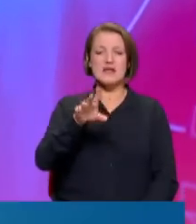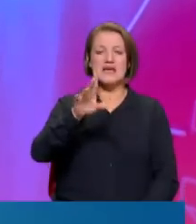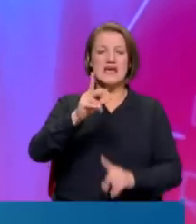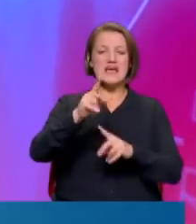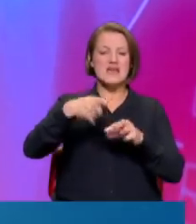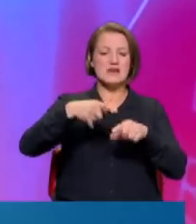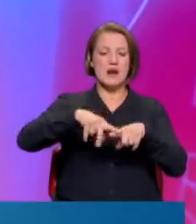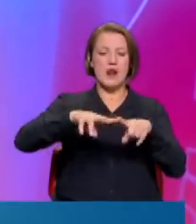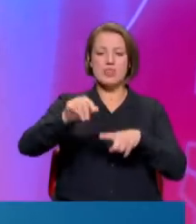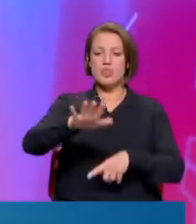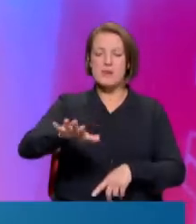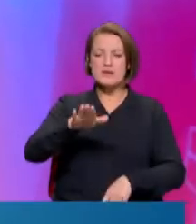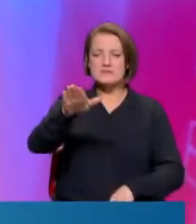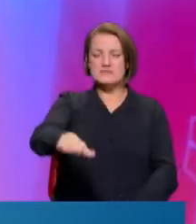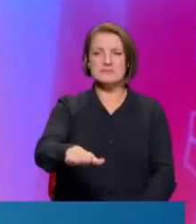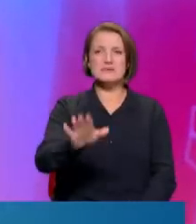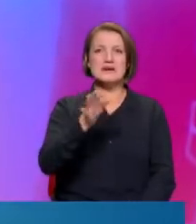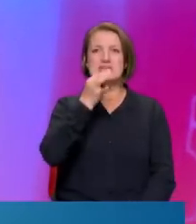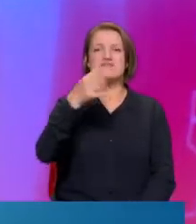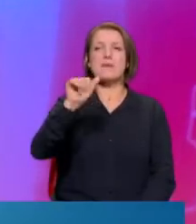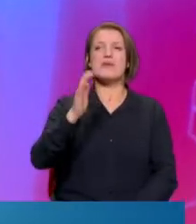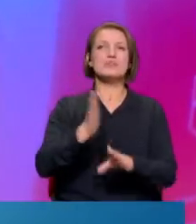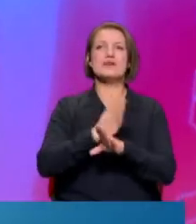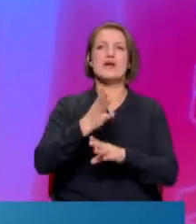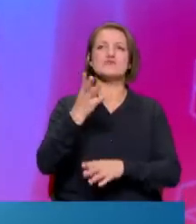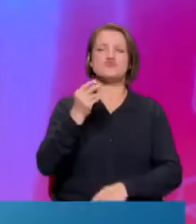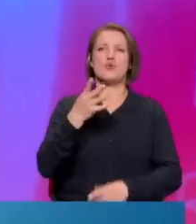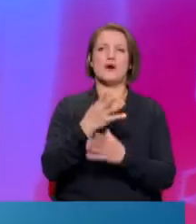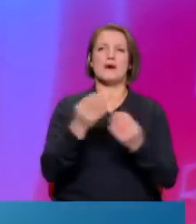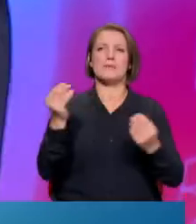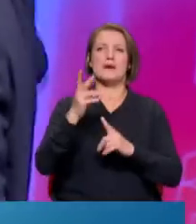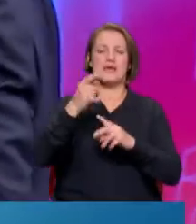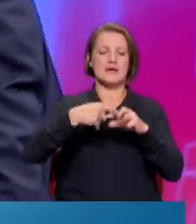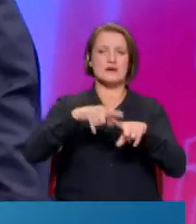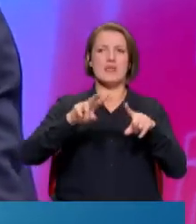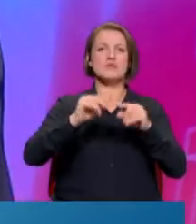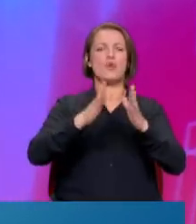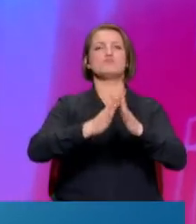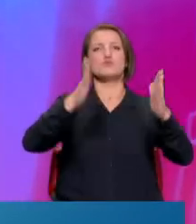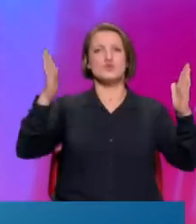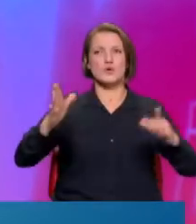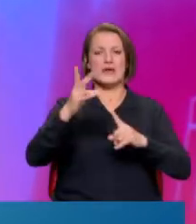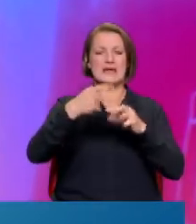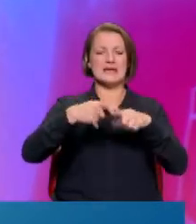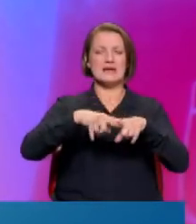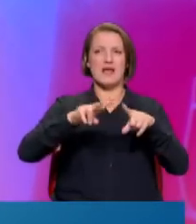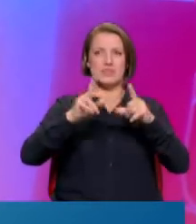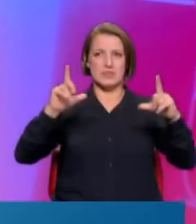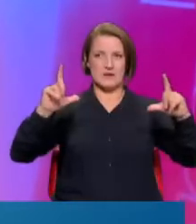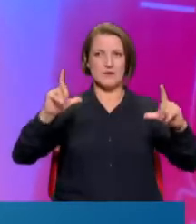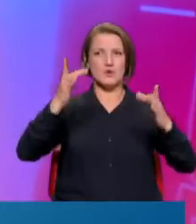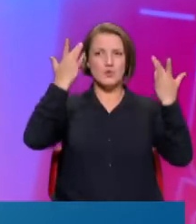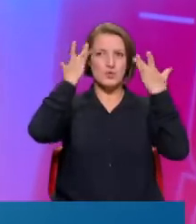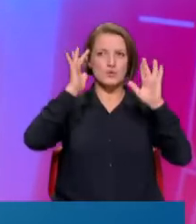İran toprağına kara harekatı olmaz ABD neden çok kayıp verir İran coğrafyası çok büyüktür İran bir Pers küldür